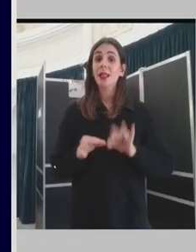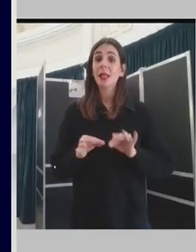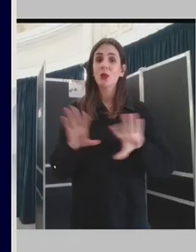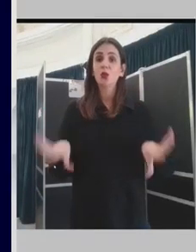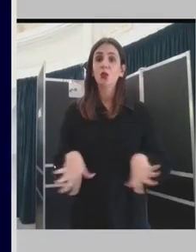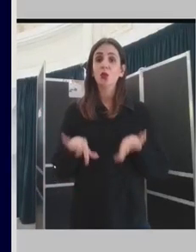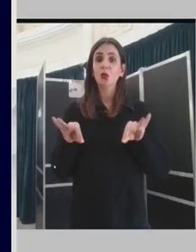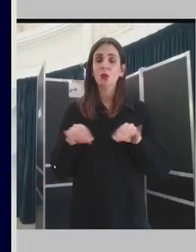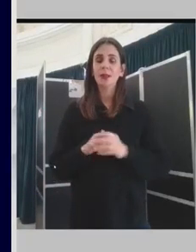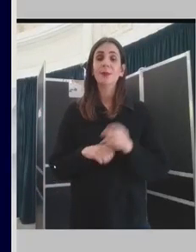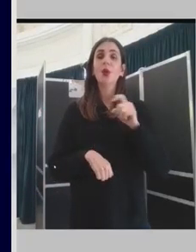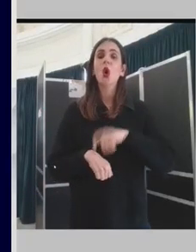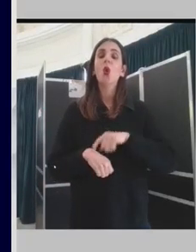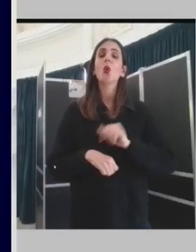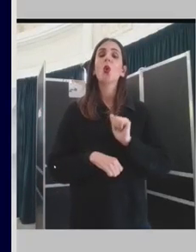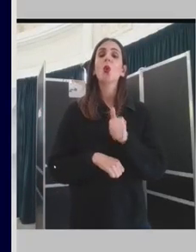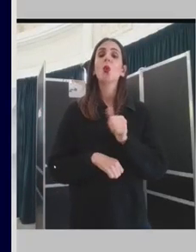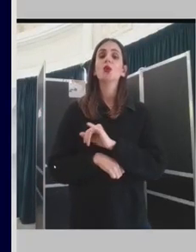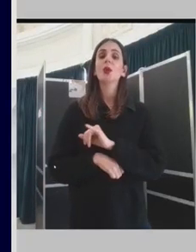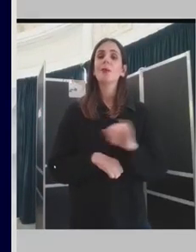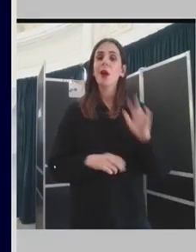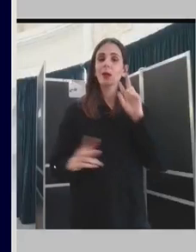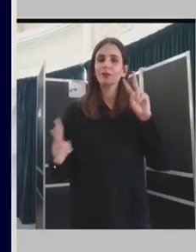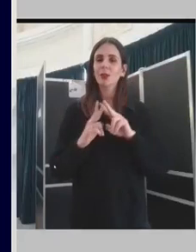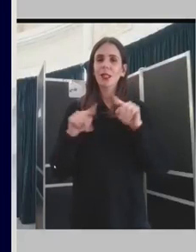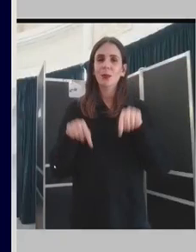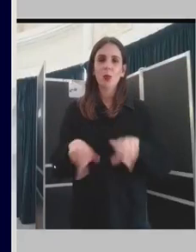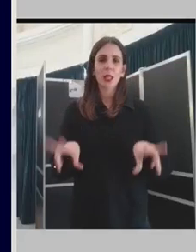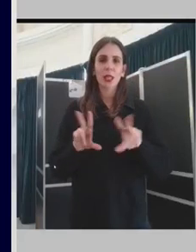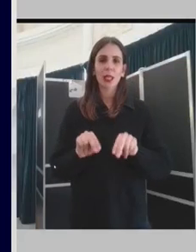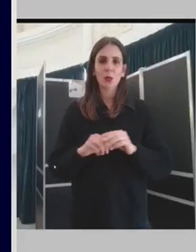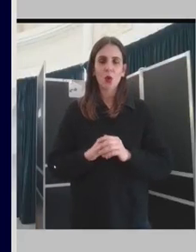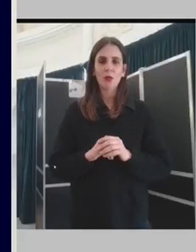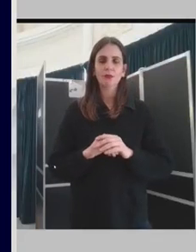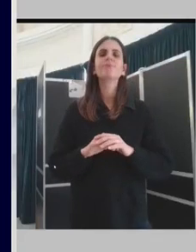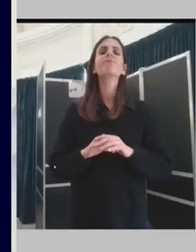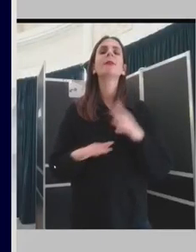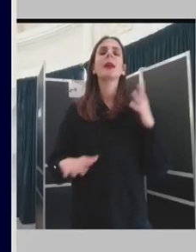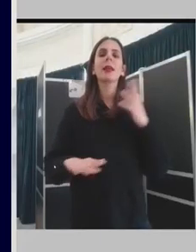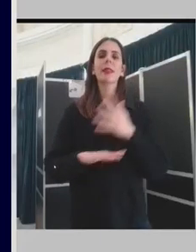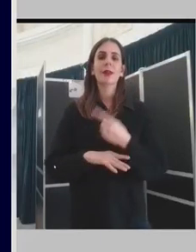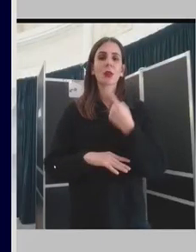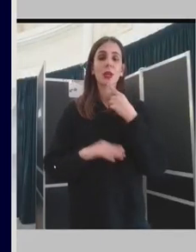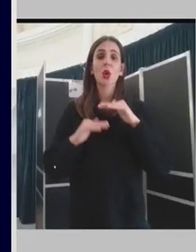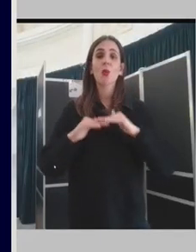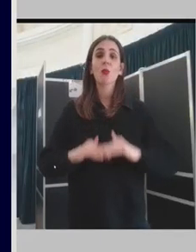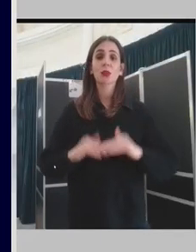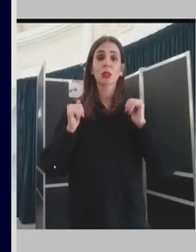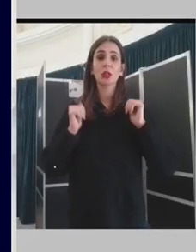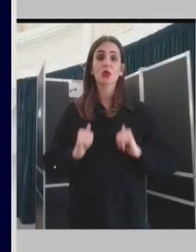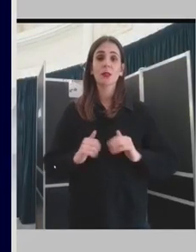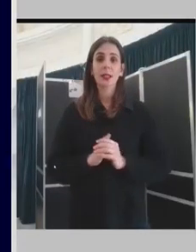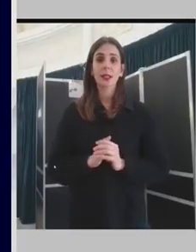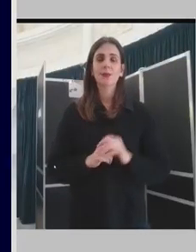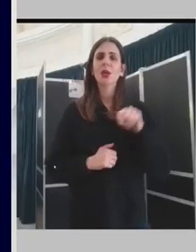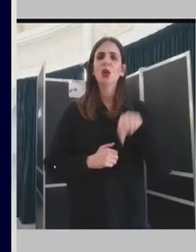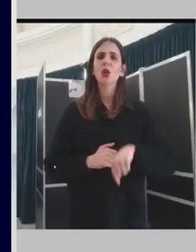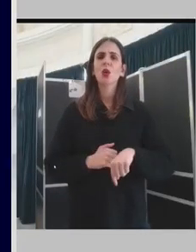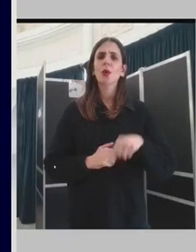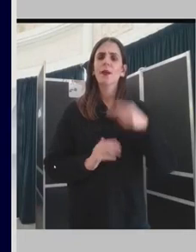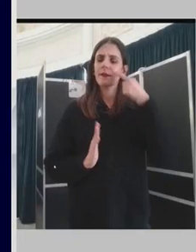alle 11:30 con l'intervento della Protezione Civile. Io qui